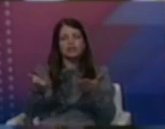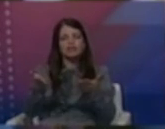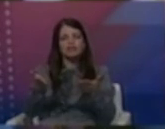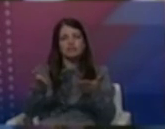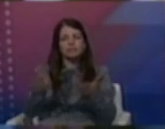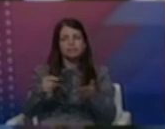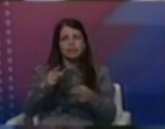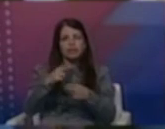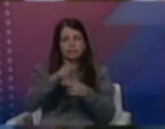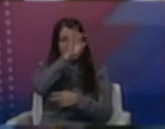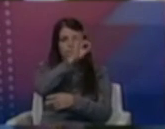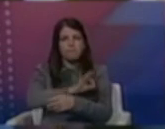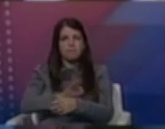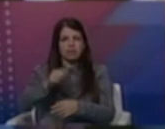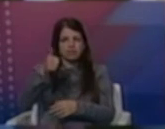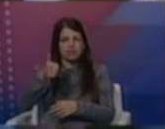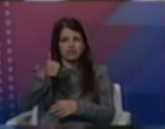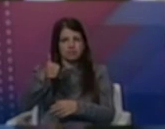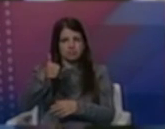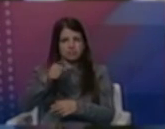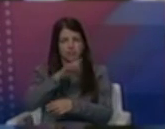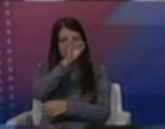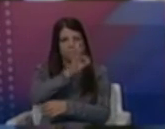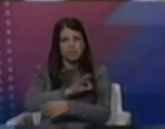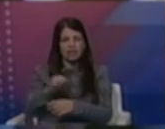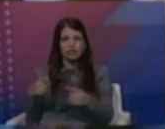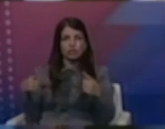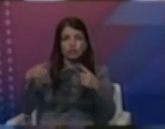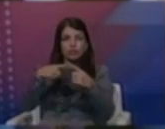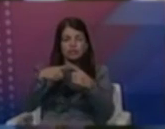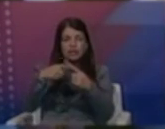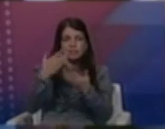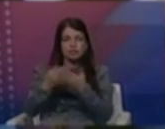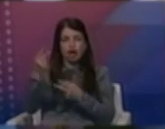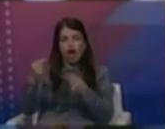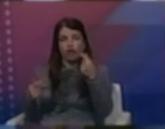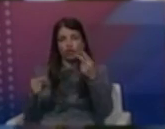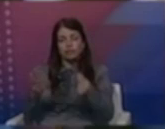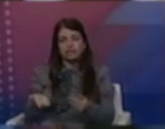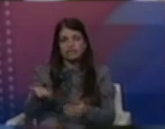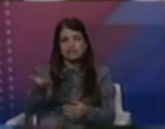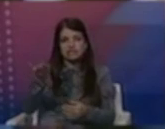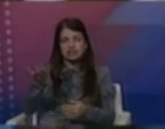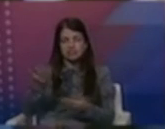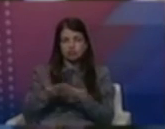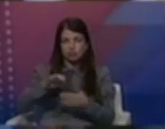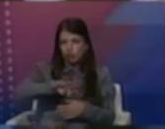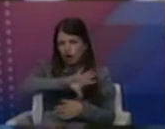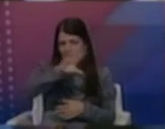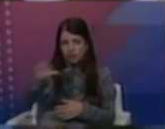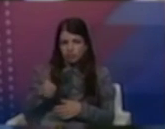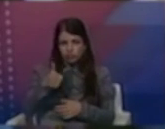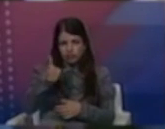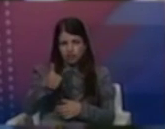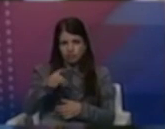roadmap realistika u sostenibbli. Roadmap li twassal għal tkabbir ekonomiku li jilħaq lil kulħadd